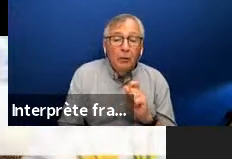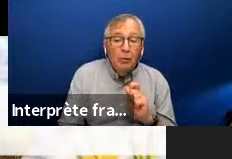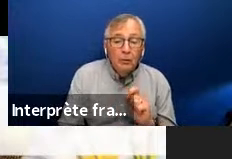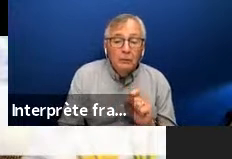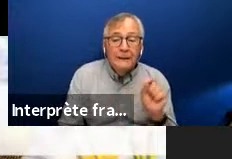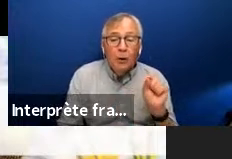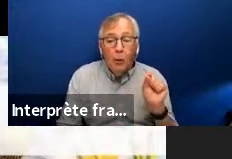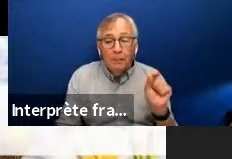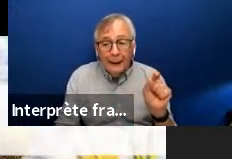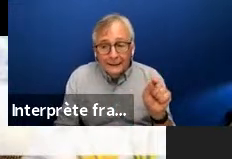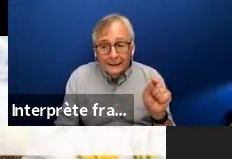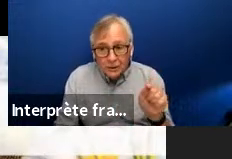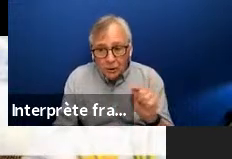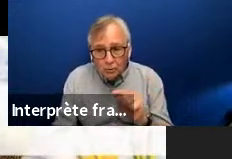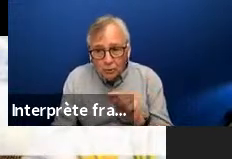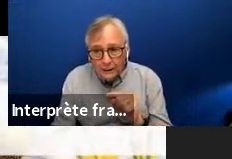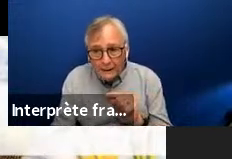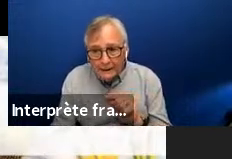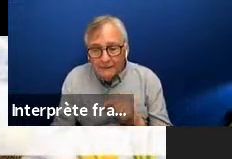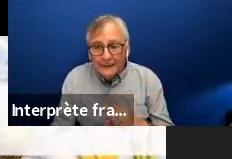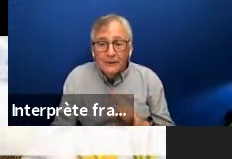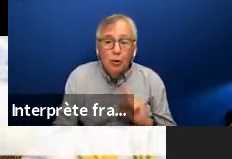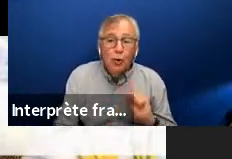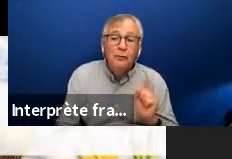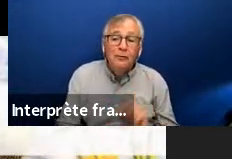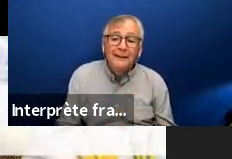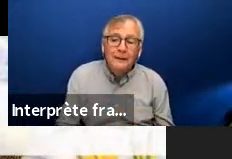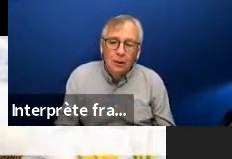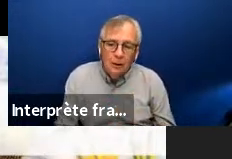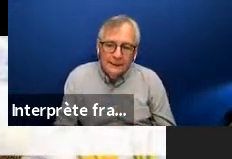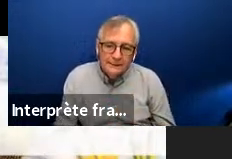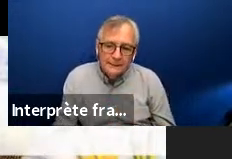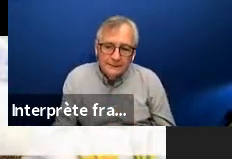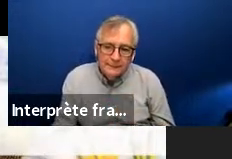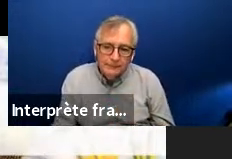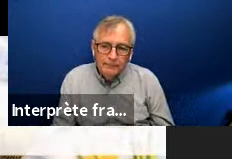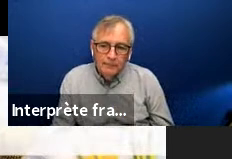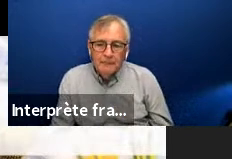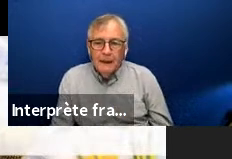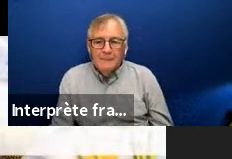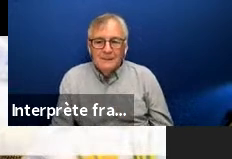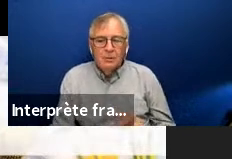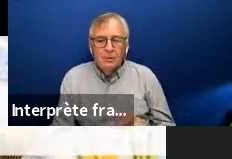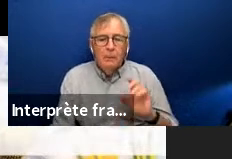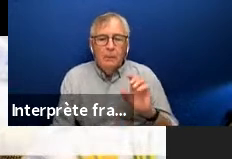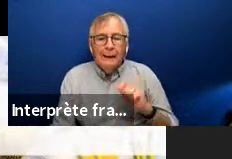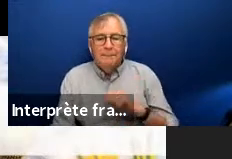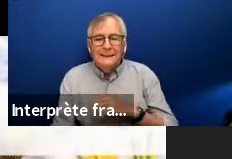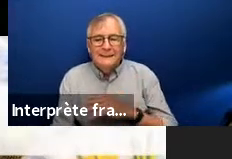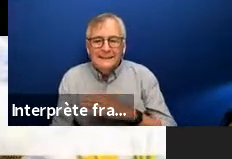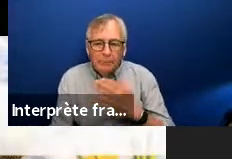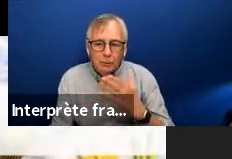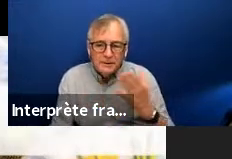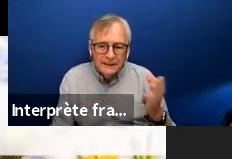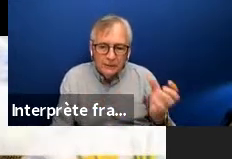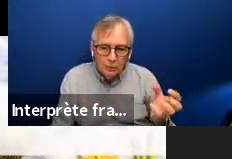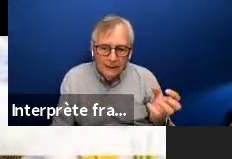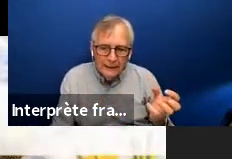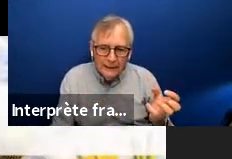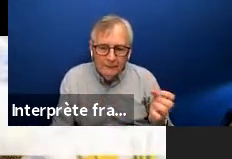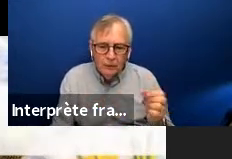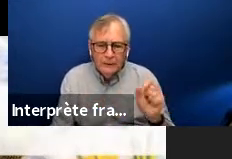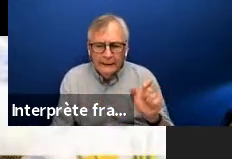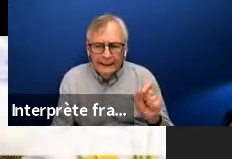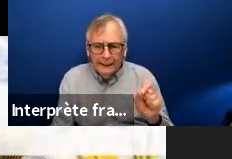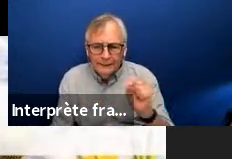dans le fond, il comprend des choses sur les lèvres et devine le reste. Parce qu'il ne peut pas capter 100% sur